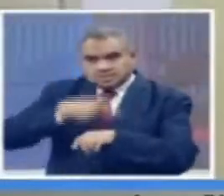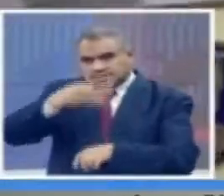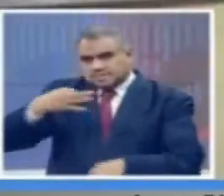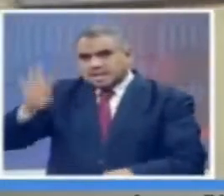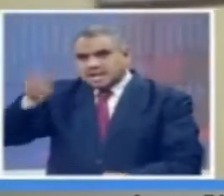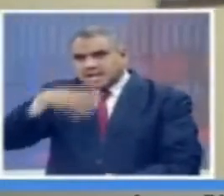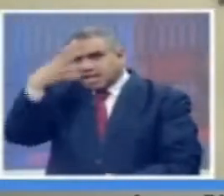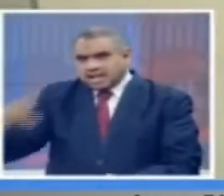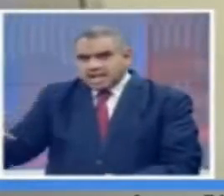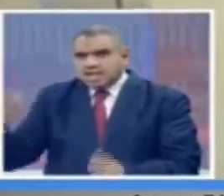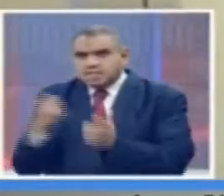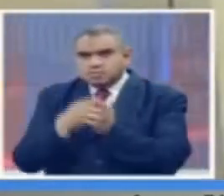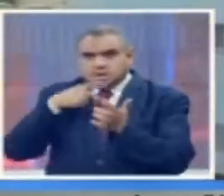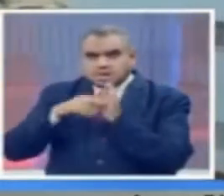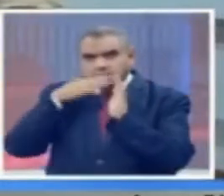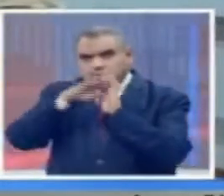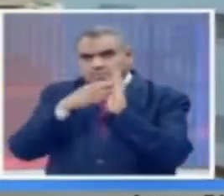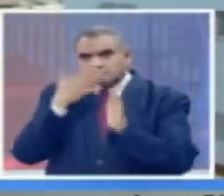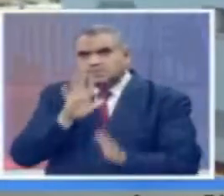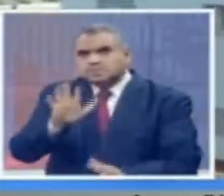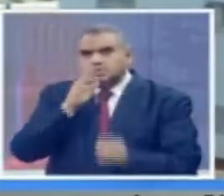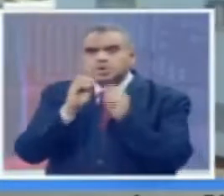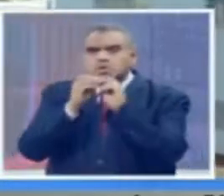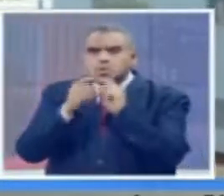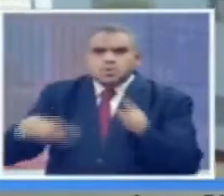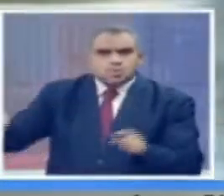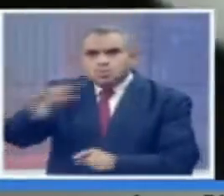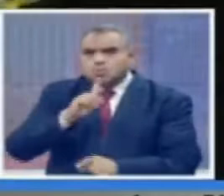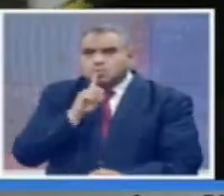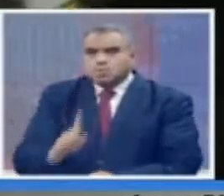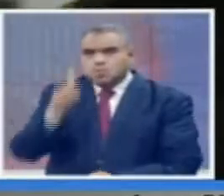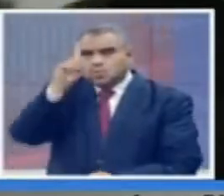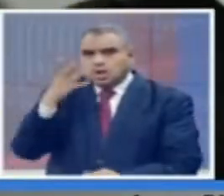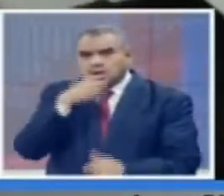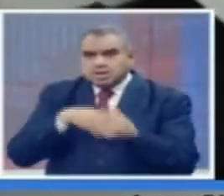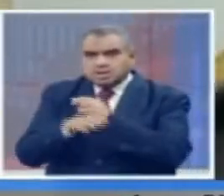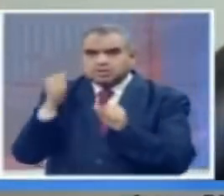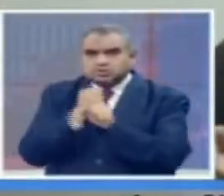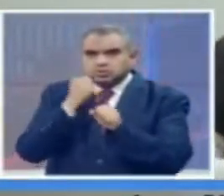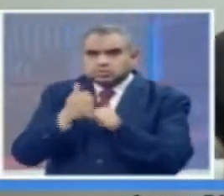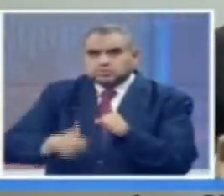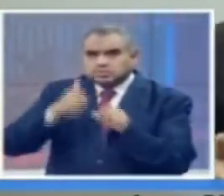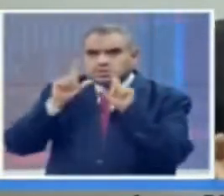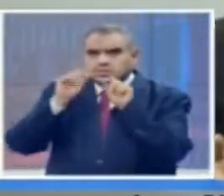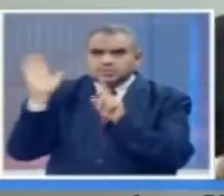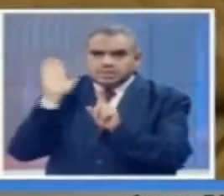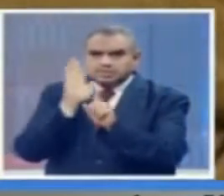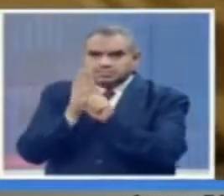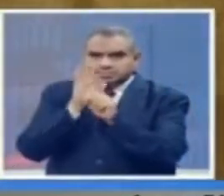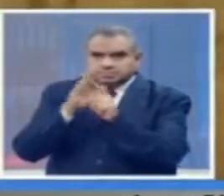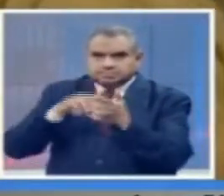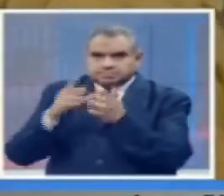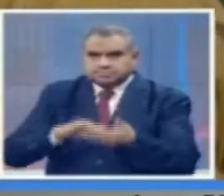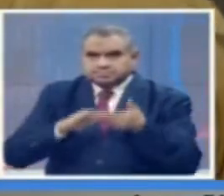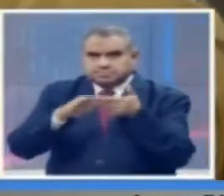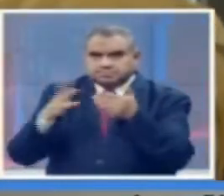محددة، بانتهائها سيكون الشكل موحد من الخارج وبما ينعكس على مستوى الأداء والخدمة الأمنية المقدمة